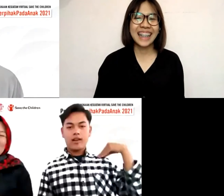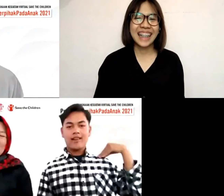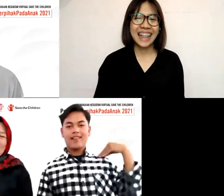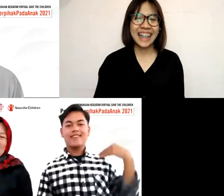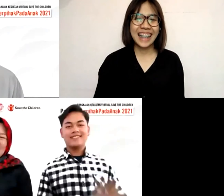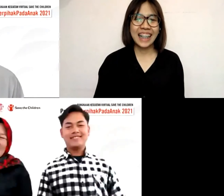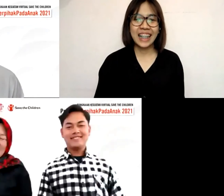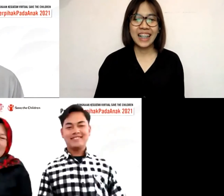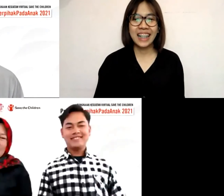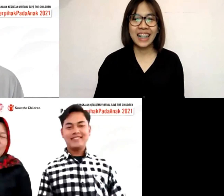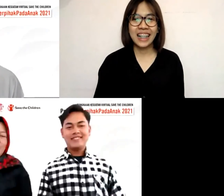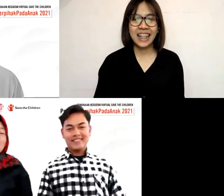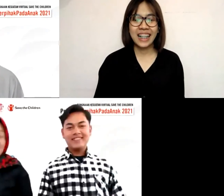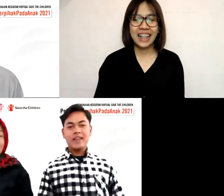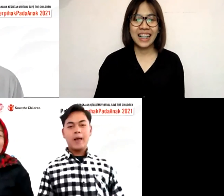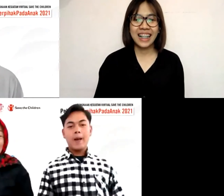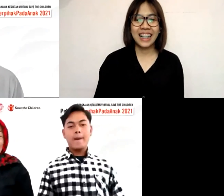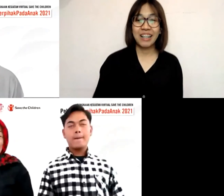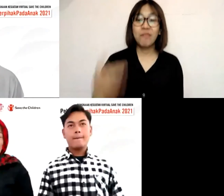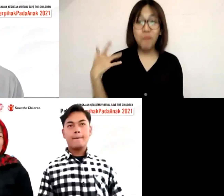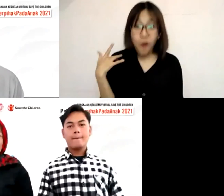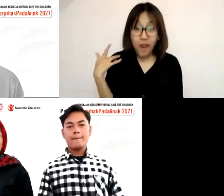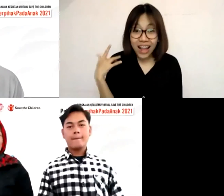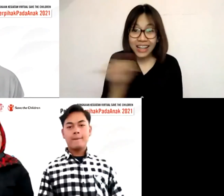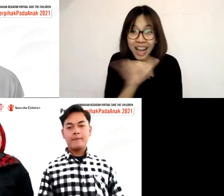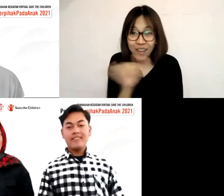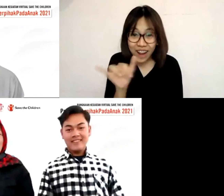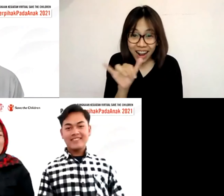Model. Model juga?